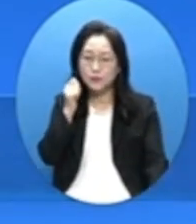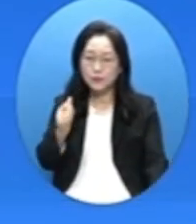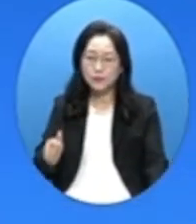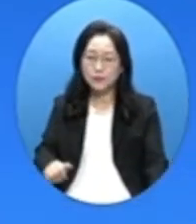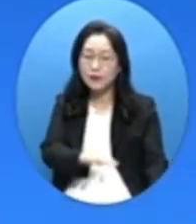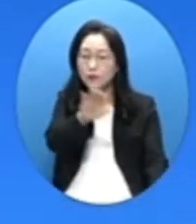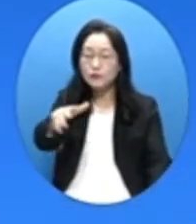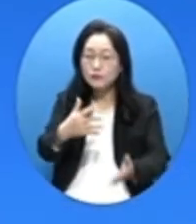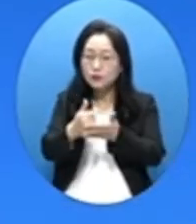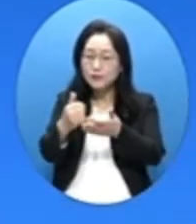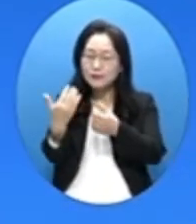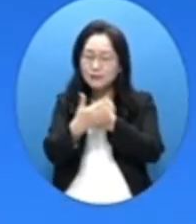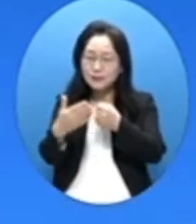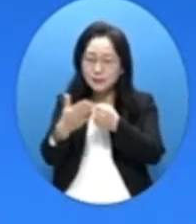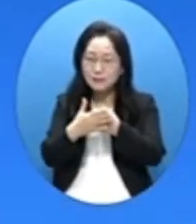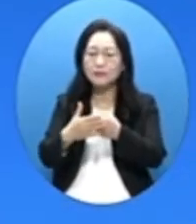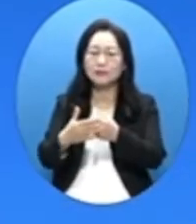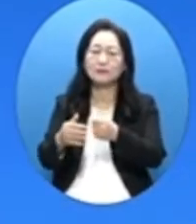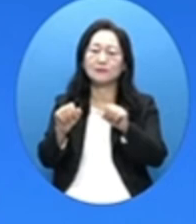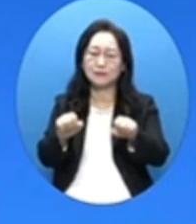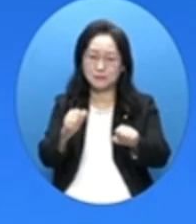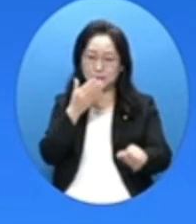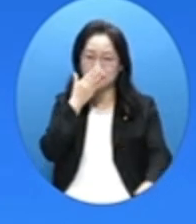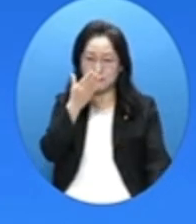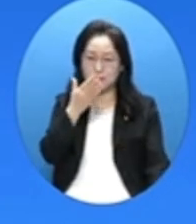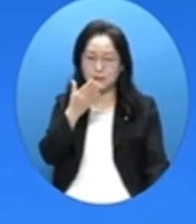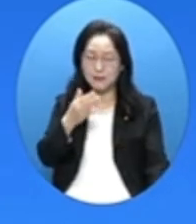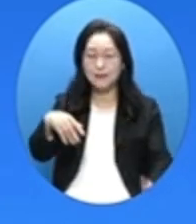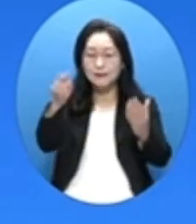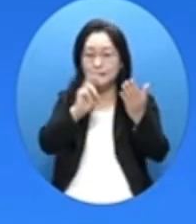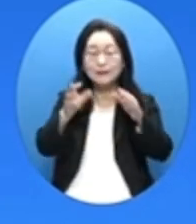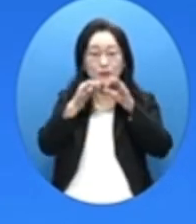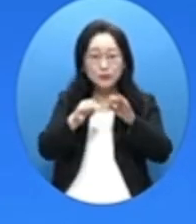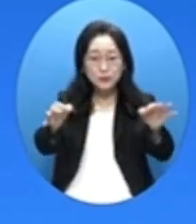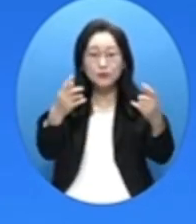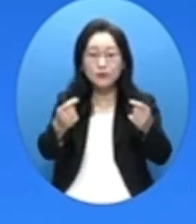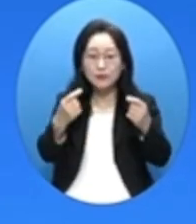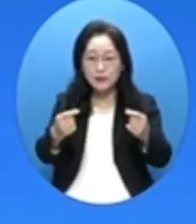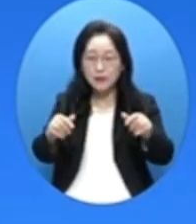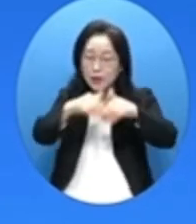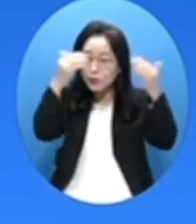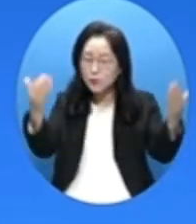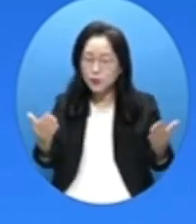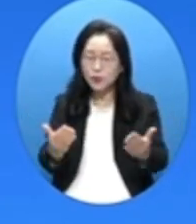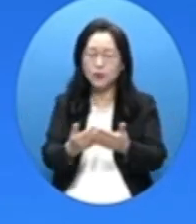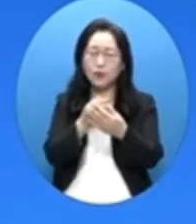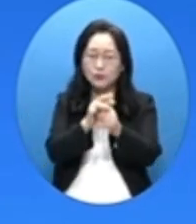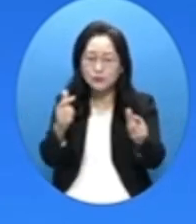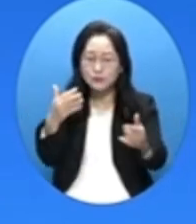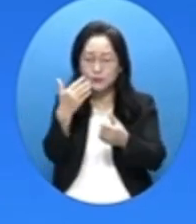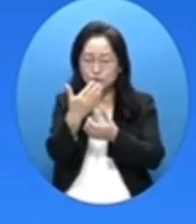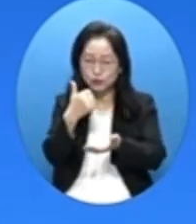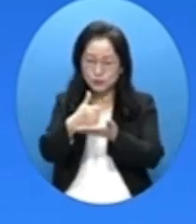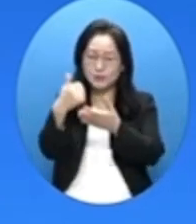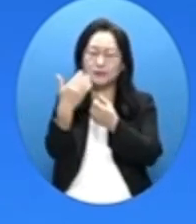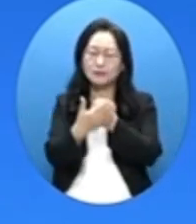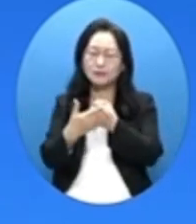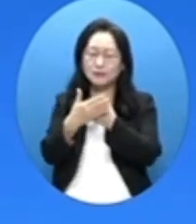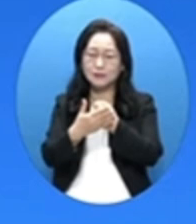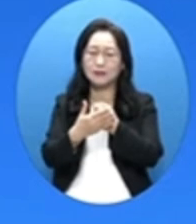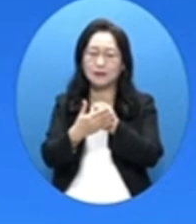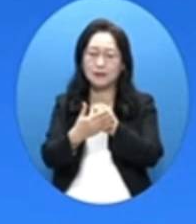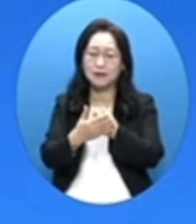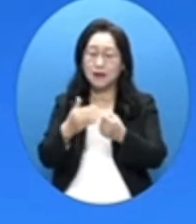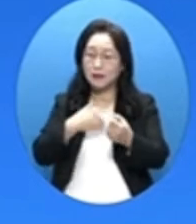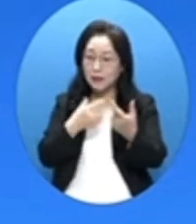우리는 주님의 은혜로 삽니다 우리의 찬송으로 부르듯이 모든 것이 주님의 은혜입니다 나